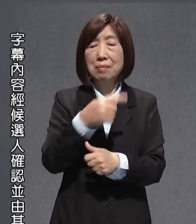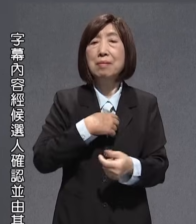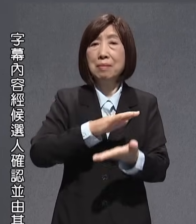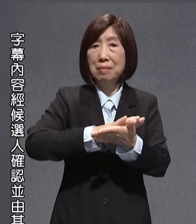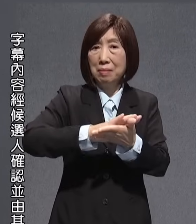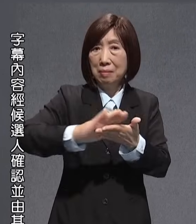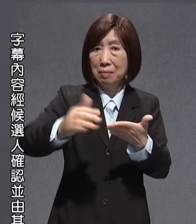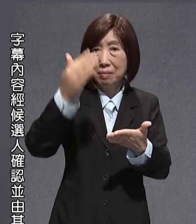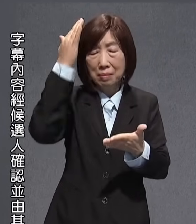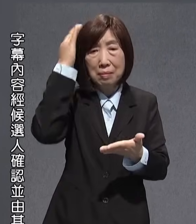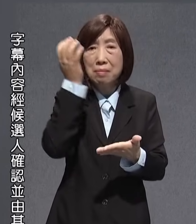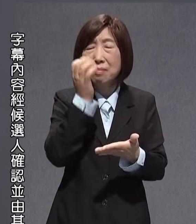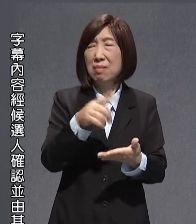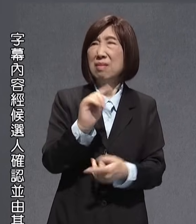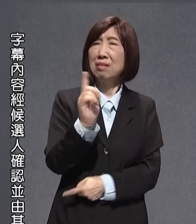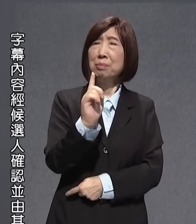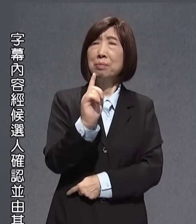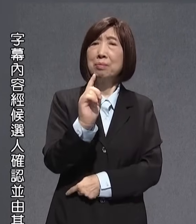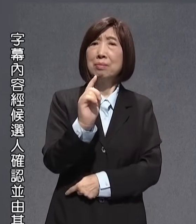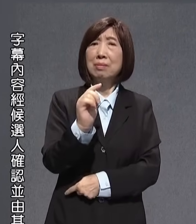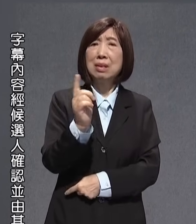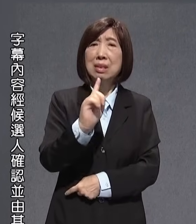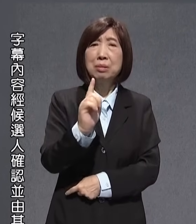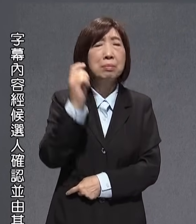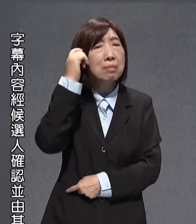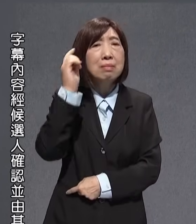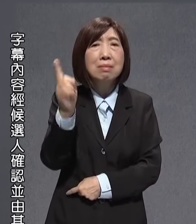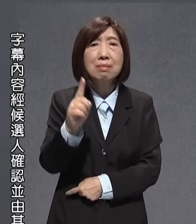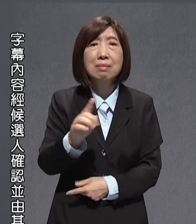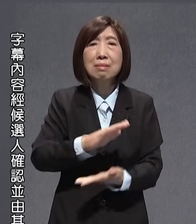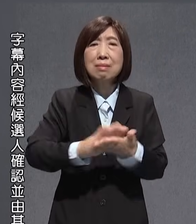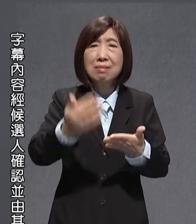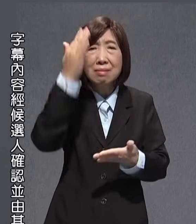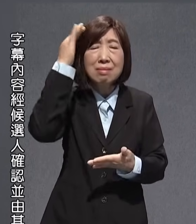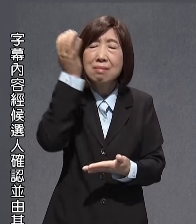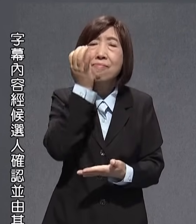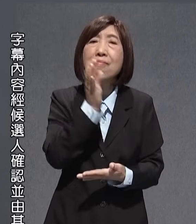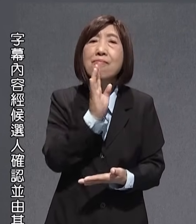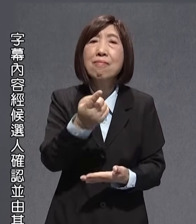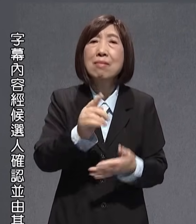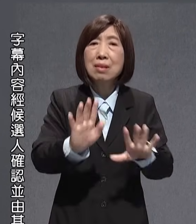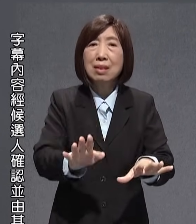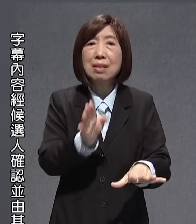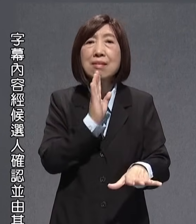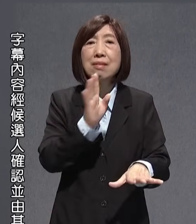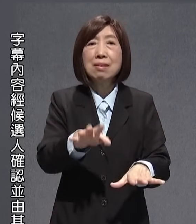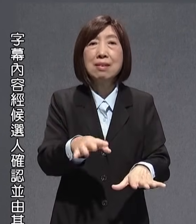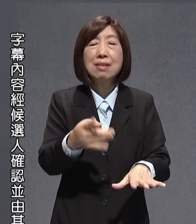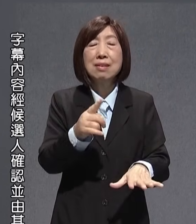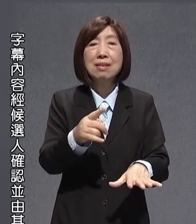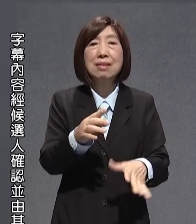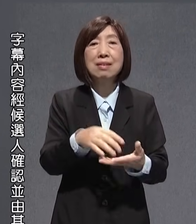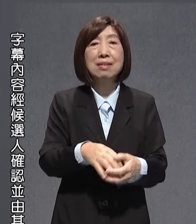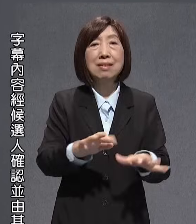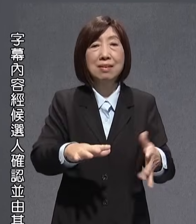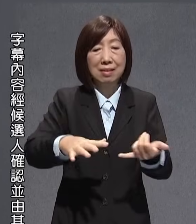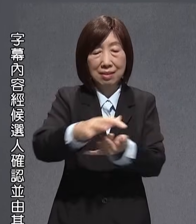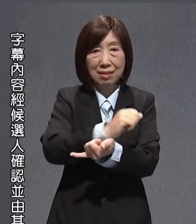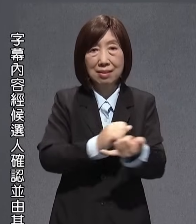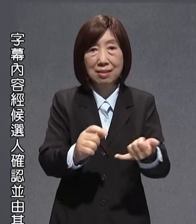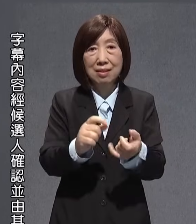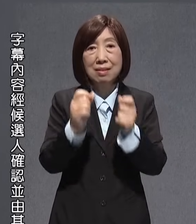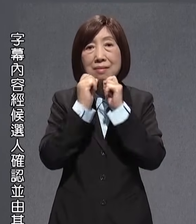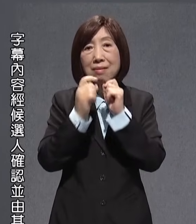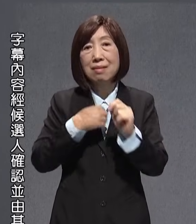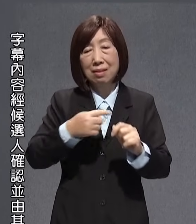煤啊？我听无，咱对我的干净的煤。结果我们现在的废线乃是全台湾癌症的排